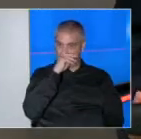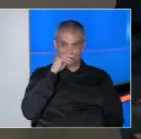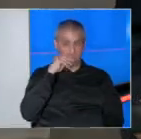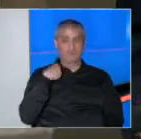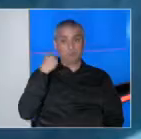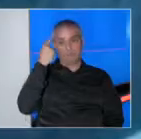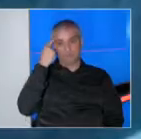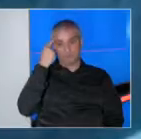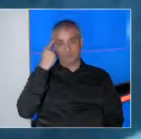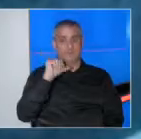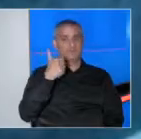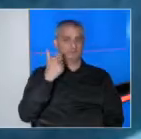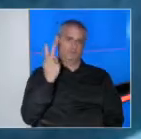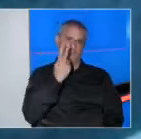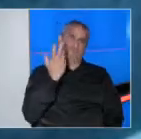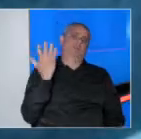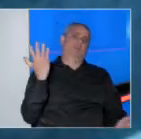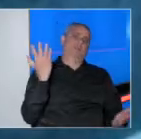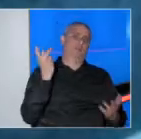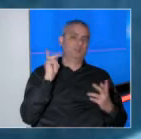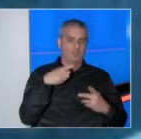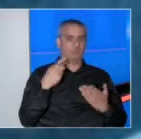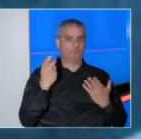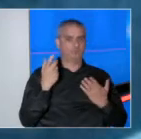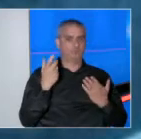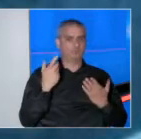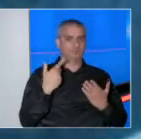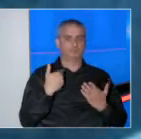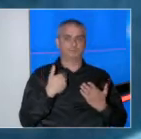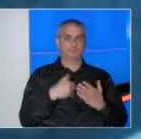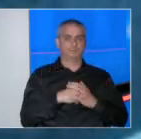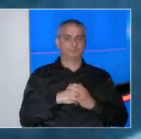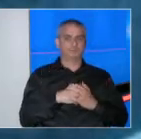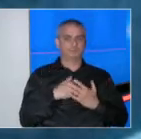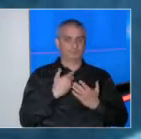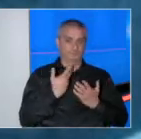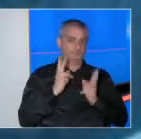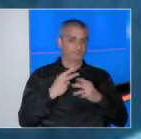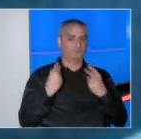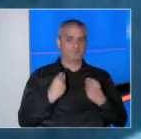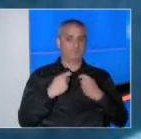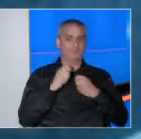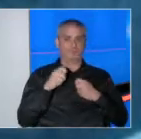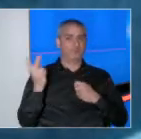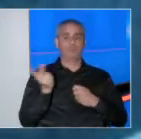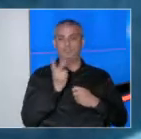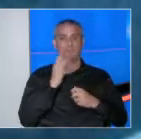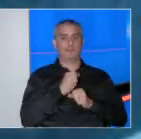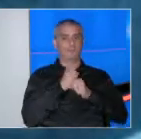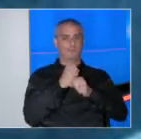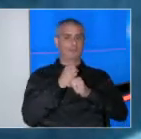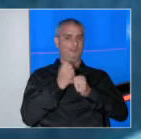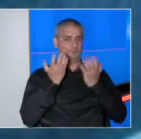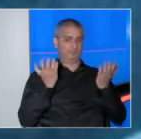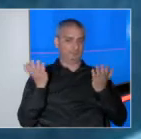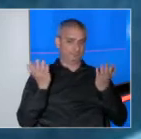אני חושב שקודם כל ודאי, אני חושב שיש פה צרות טובות לחברי הכנסת, הם שניהם גם מייצגים בצורה